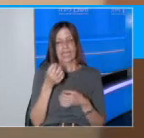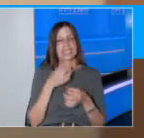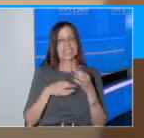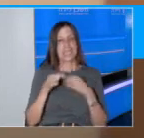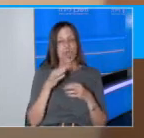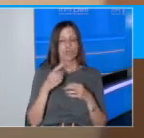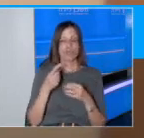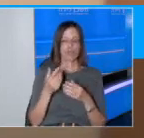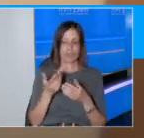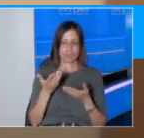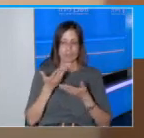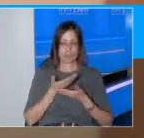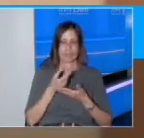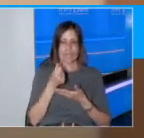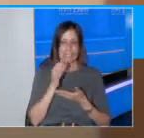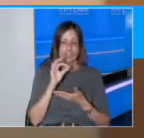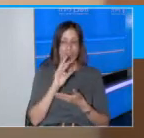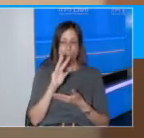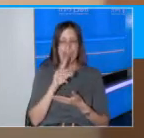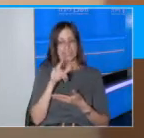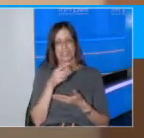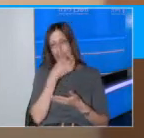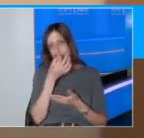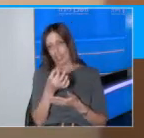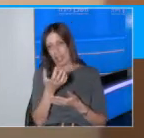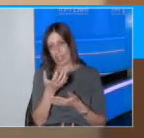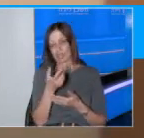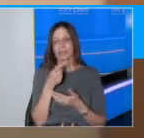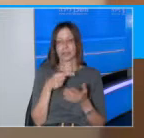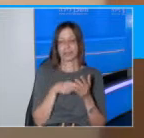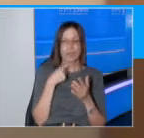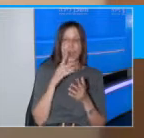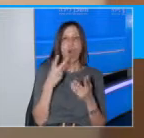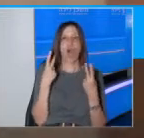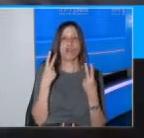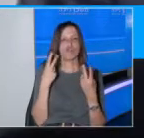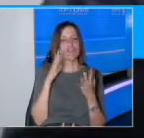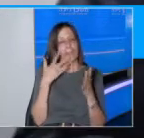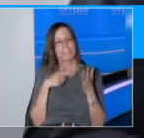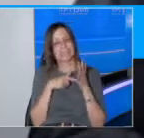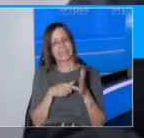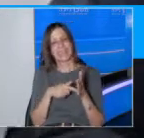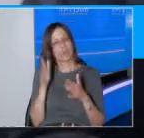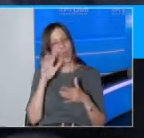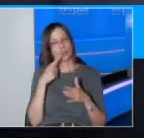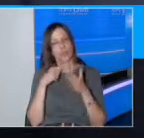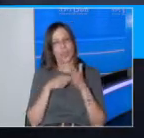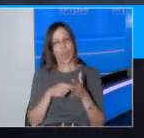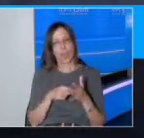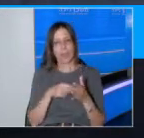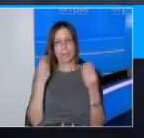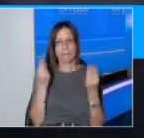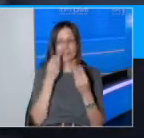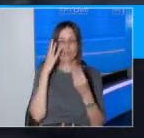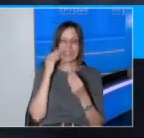כסף לוואלה, זאת השאלה, אוקיי? ולכן אומרים, זה לא משנה אם אנחנו מציגים עוד דוגמאות לזה שמישהו